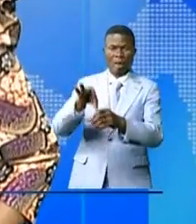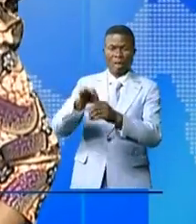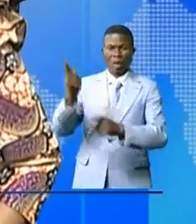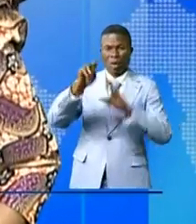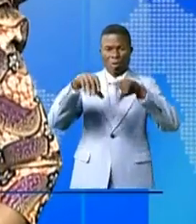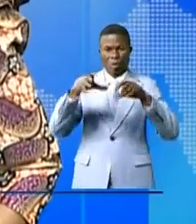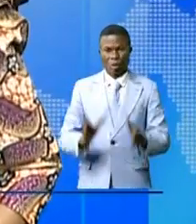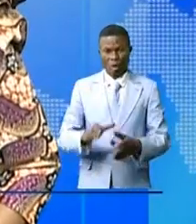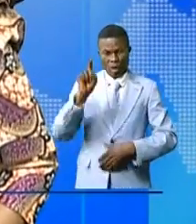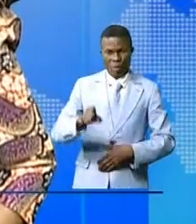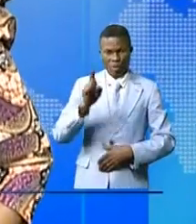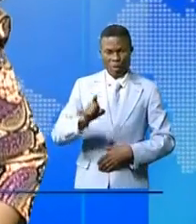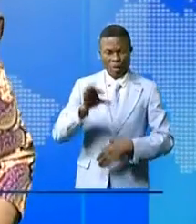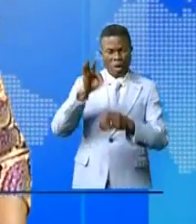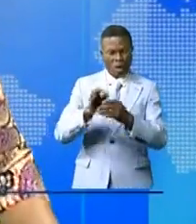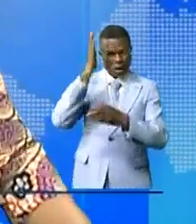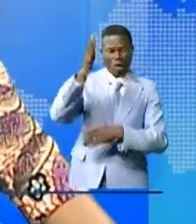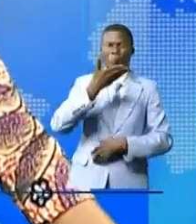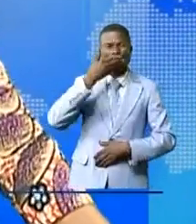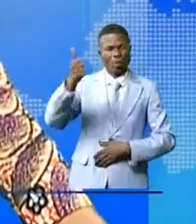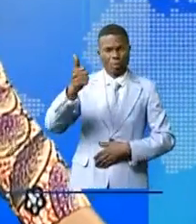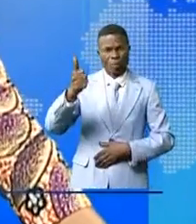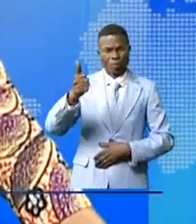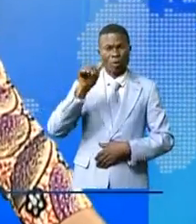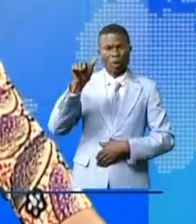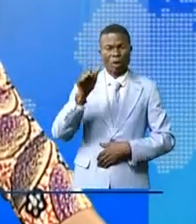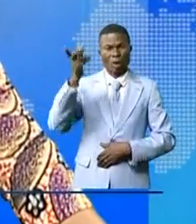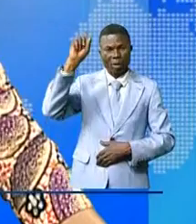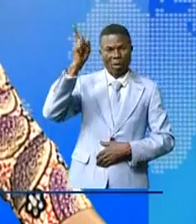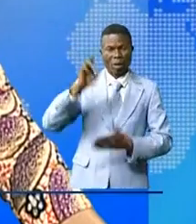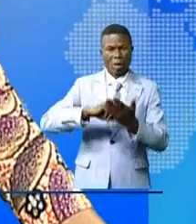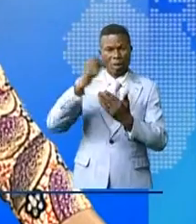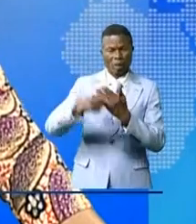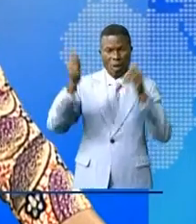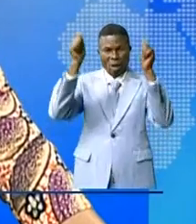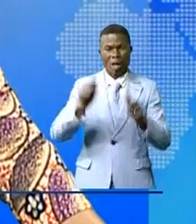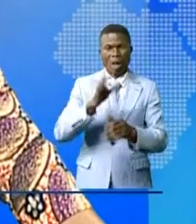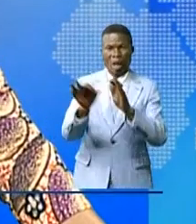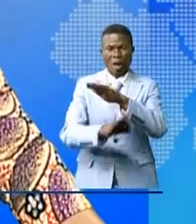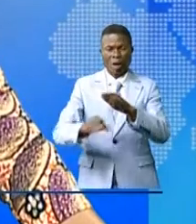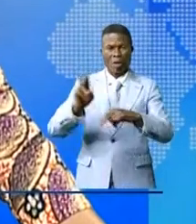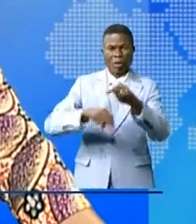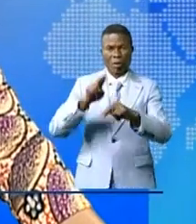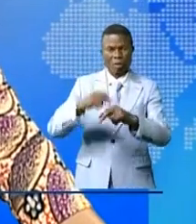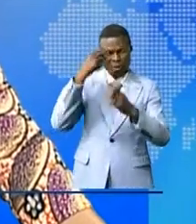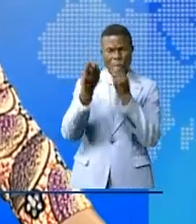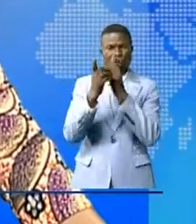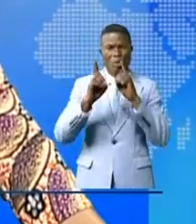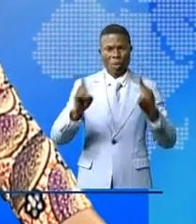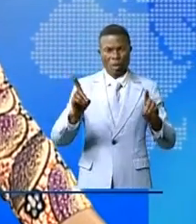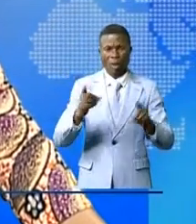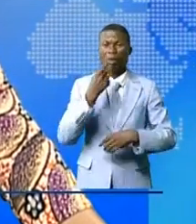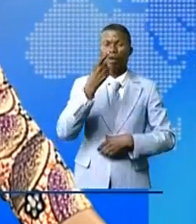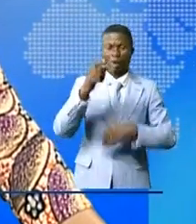congolais en vue d'avoir les bonnes élections. Propos du directeur principal du programme Afrique de la Fondation nationale pour la démocratie. Il a dit